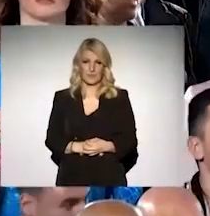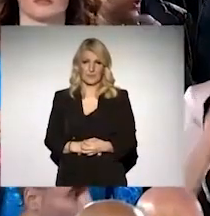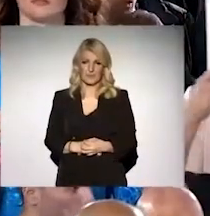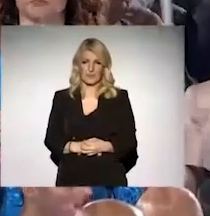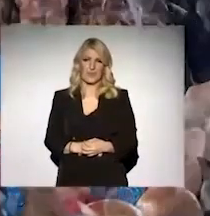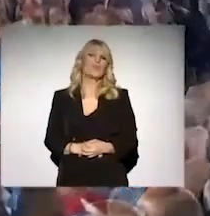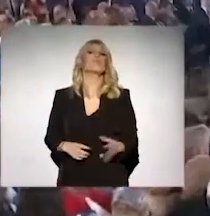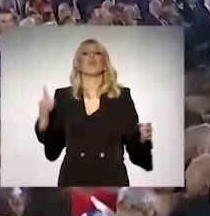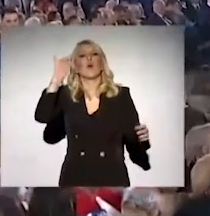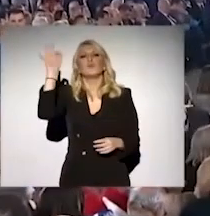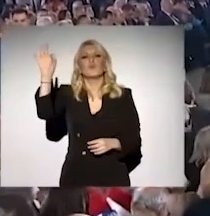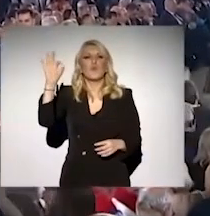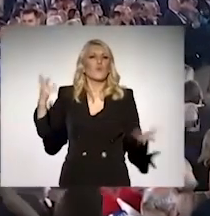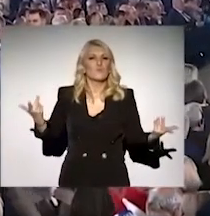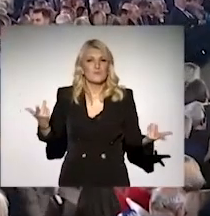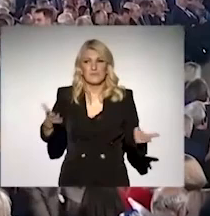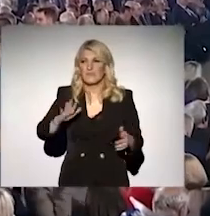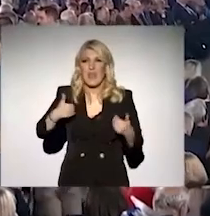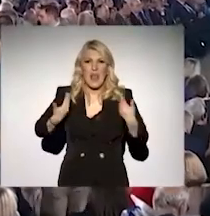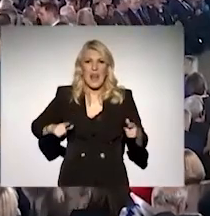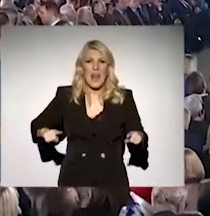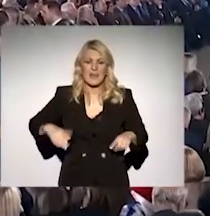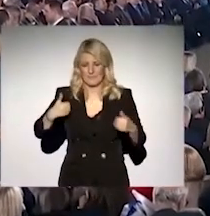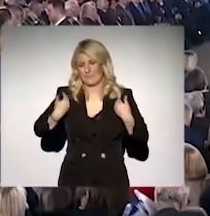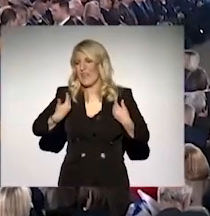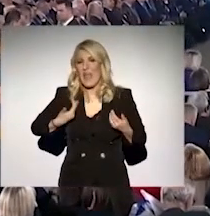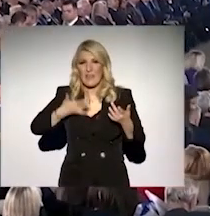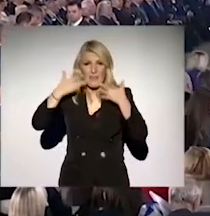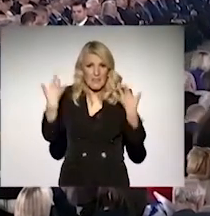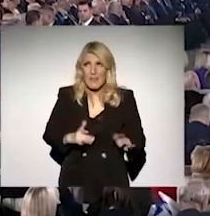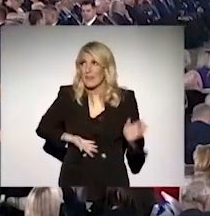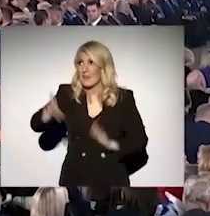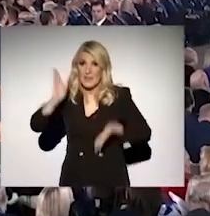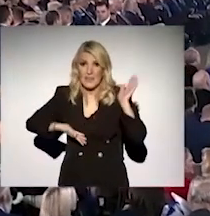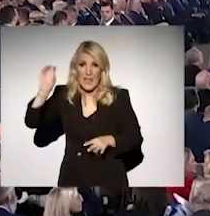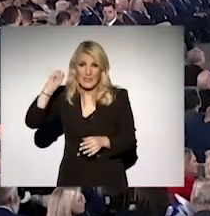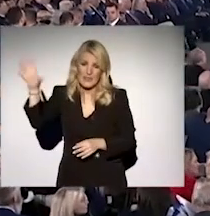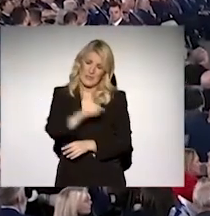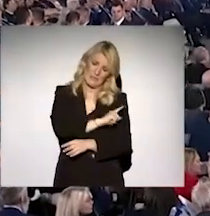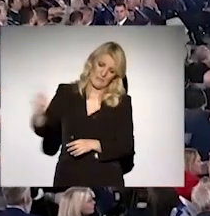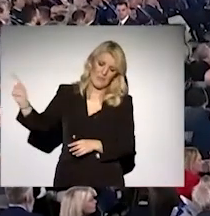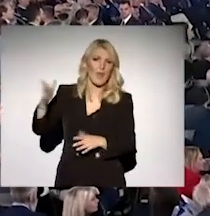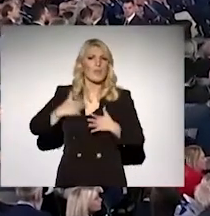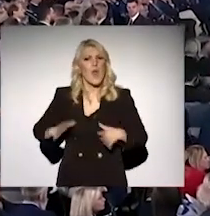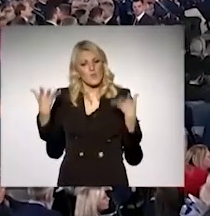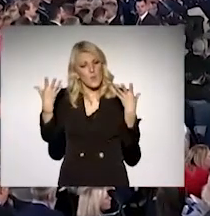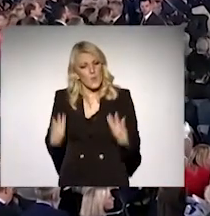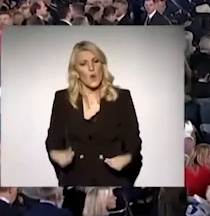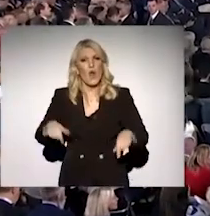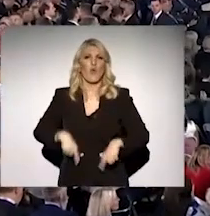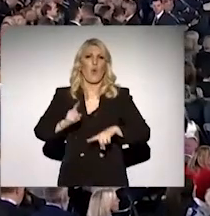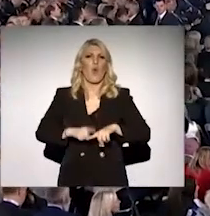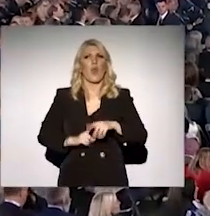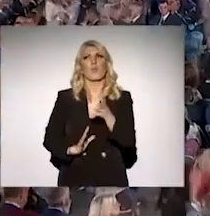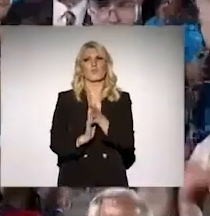διάλογο. Και επιτρέψτε μου να πω ότι ειδικά το τελευταίο διάστημα έχουμε δει να αναπαράγουν επί της πλουσίας θεωρίας συνωμοσίας που ξεκίνησαν